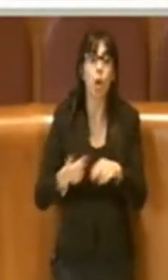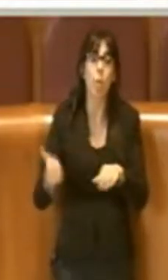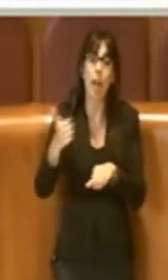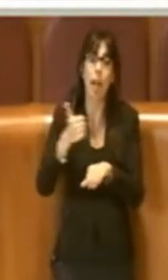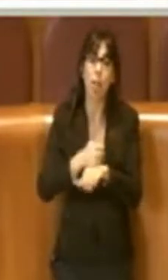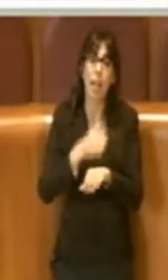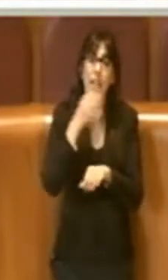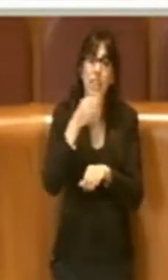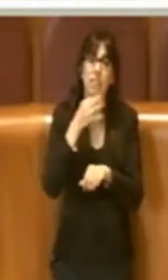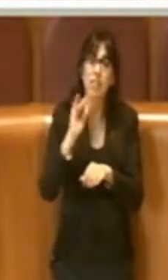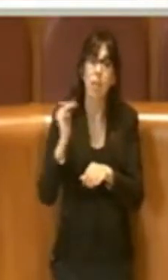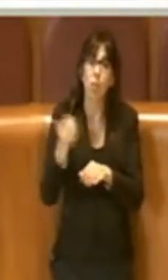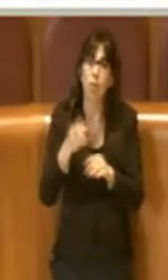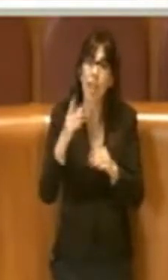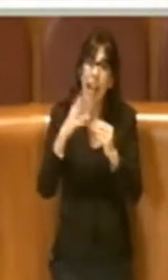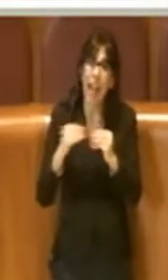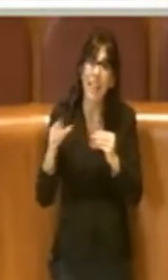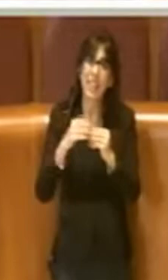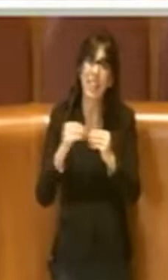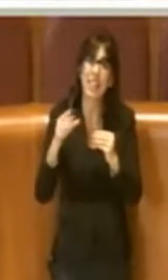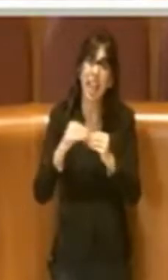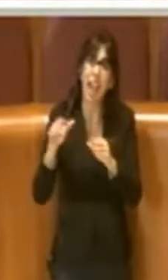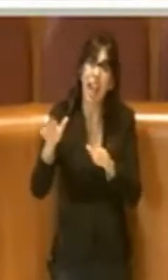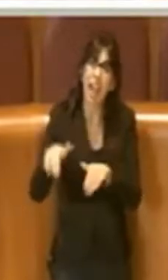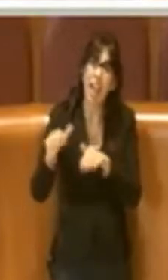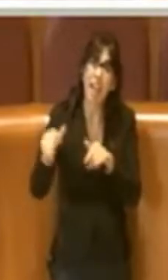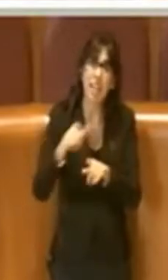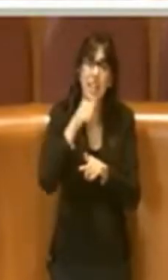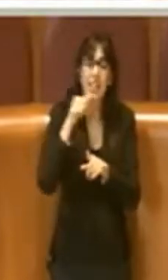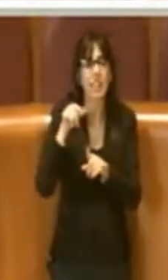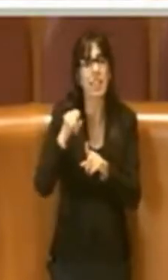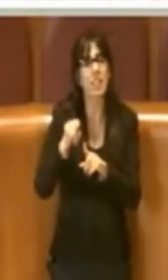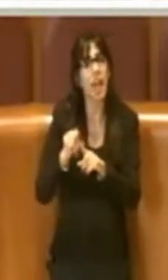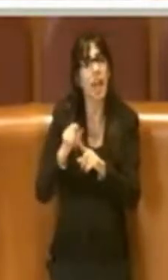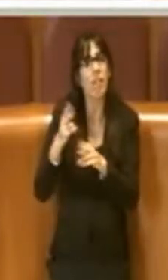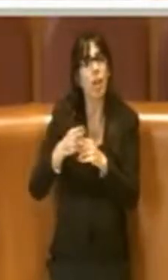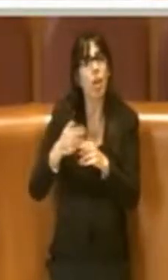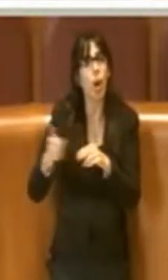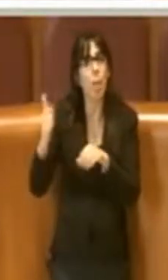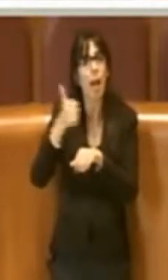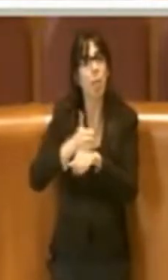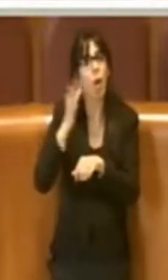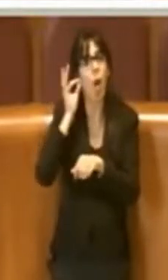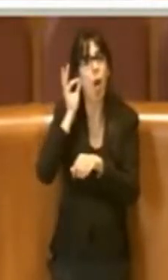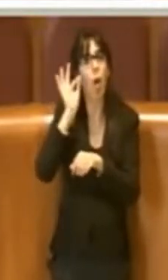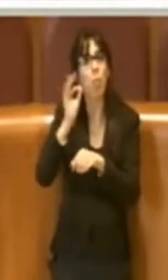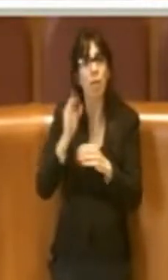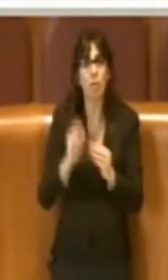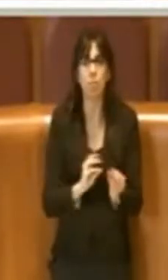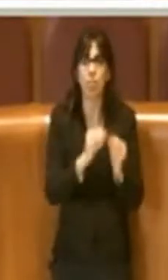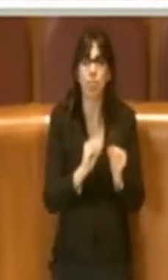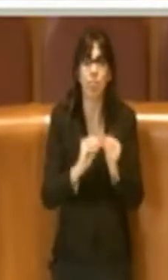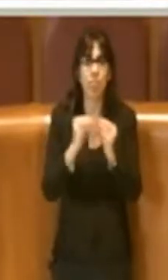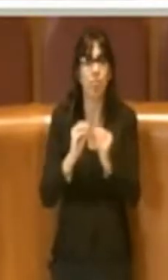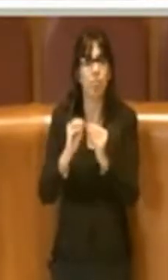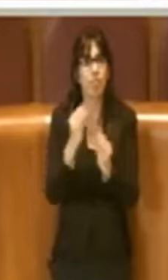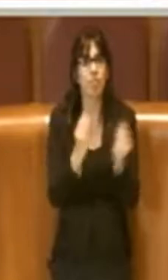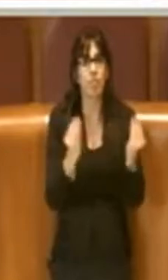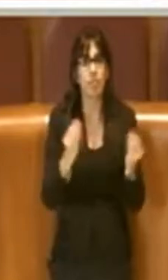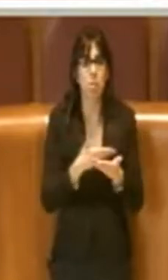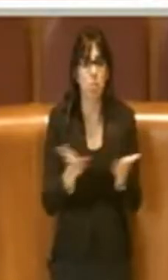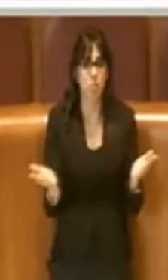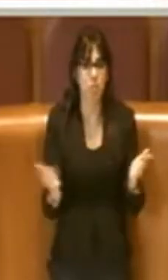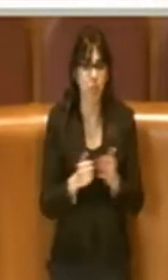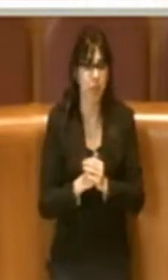cantieri che servono appunto a Roma Capitale per le opere pubbliche. È nata, lo voglio